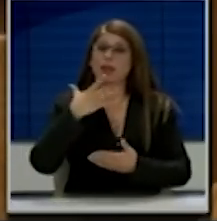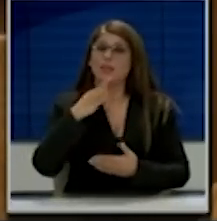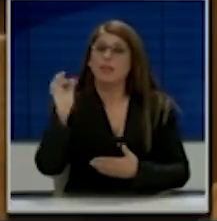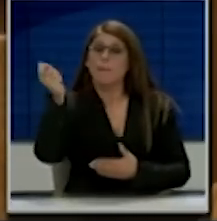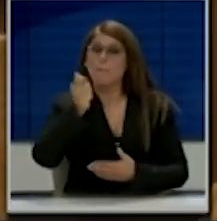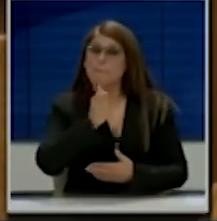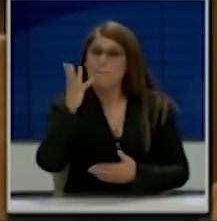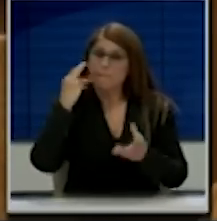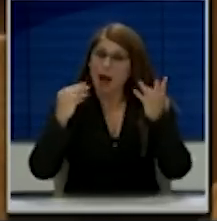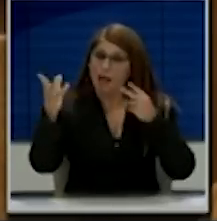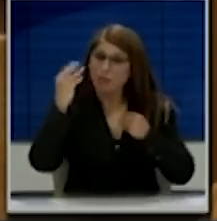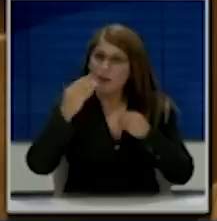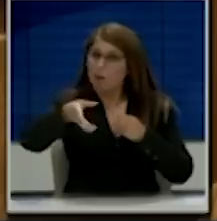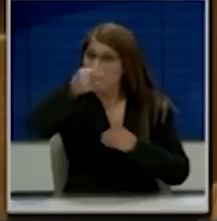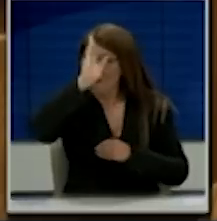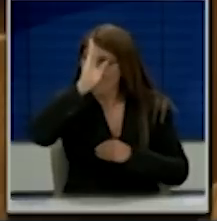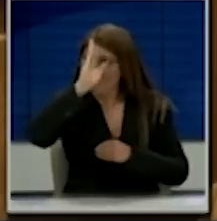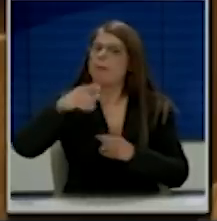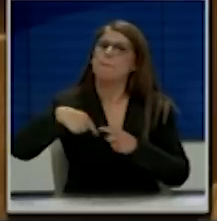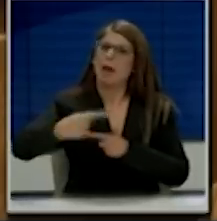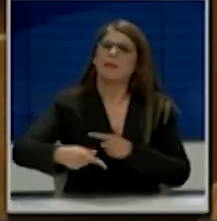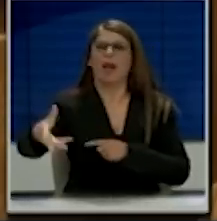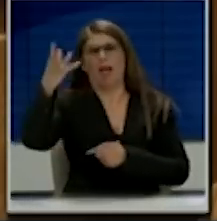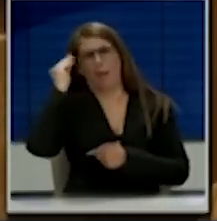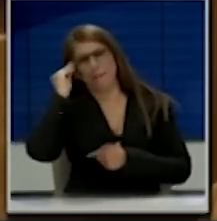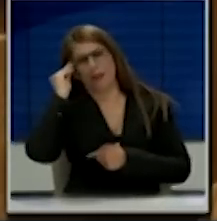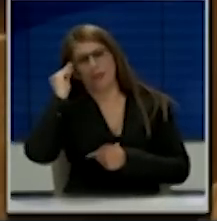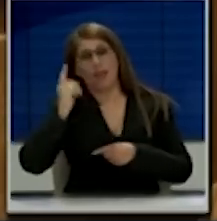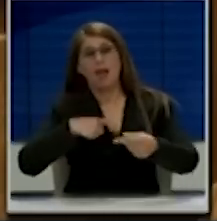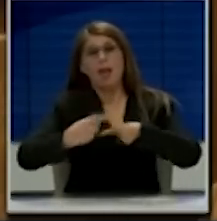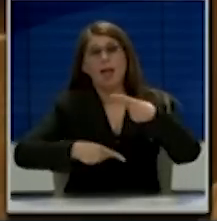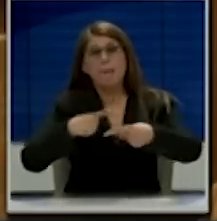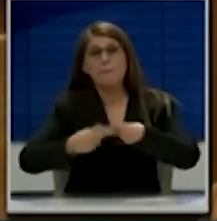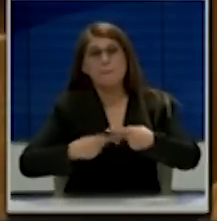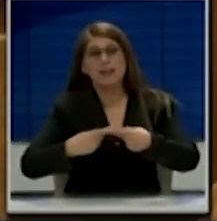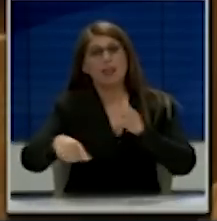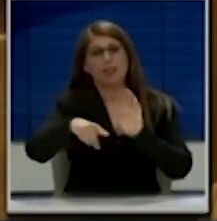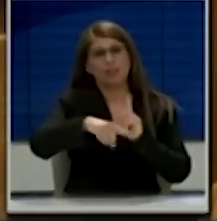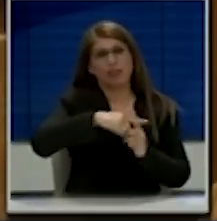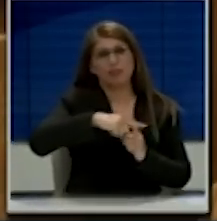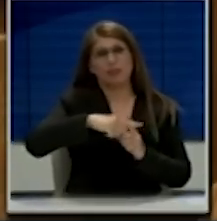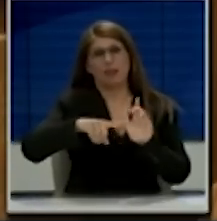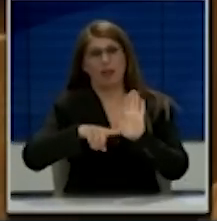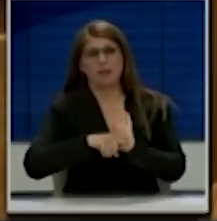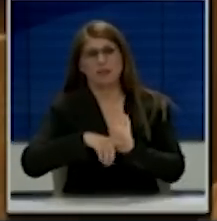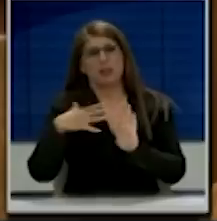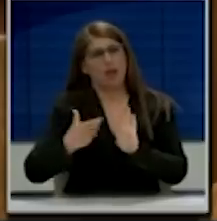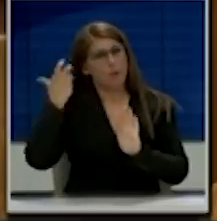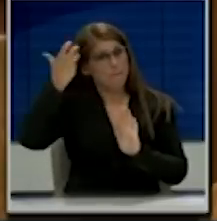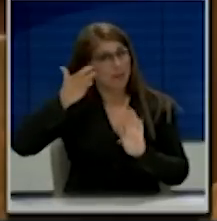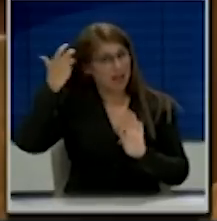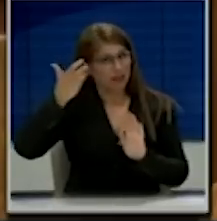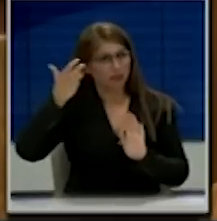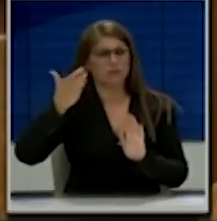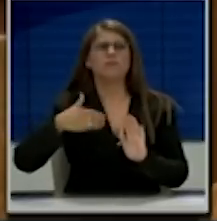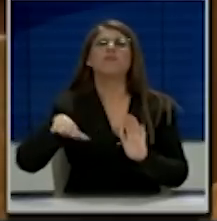πλέον, έχουμε πάθει και έχουμε μάθει. Την πείρα, τη θετική και αρνητική, την έχουμε μελετήσει